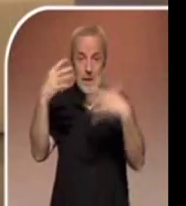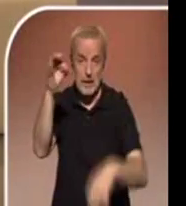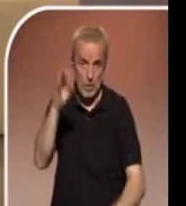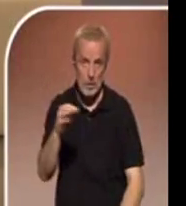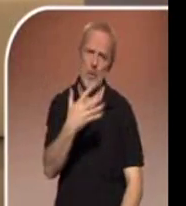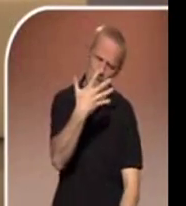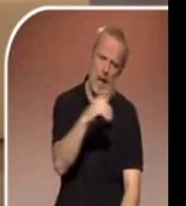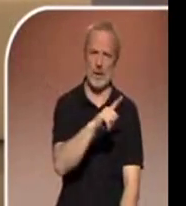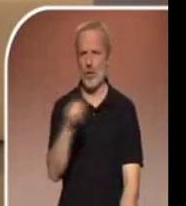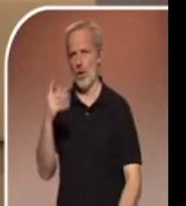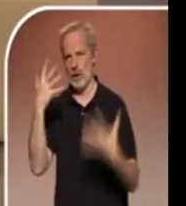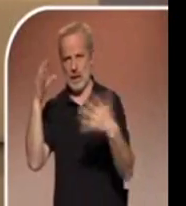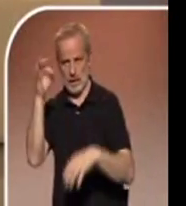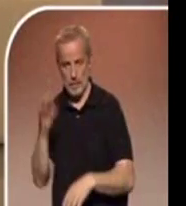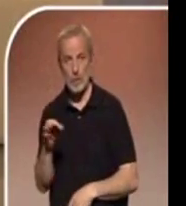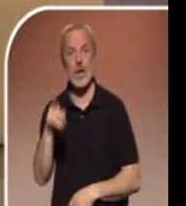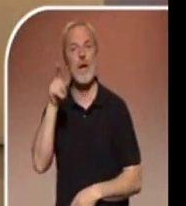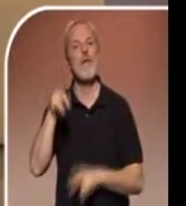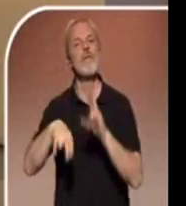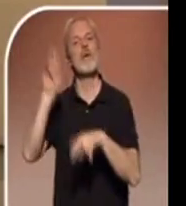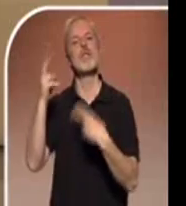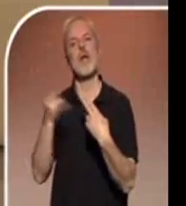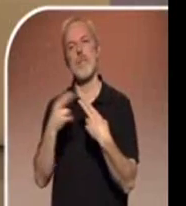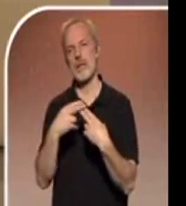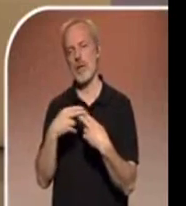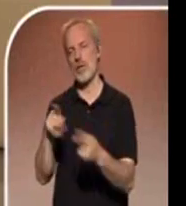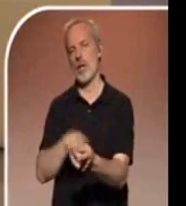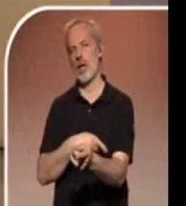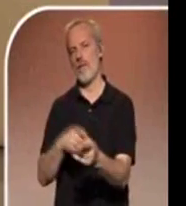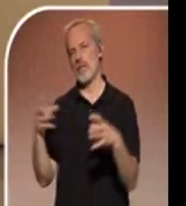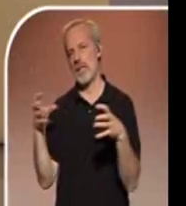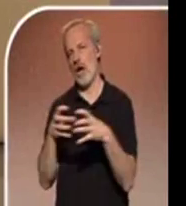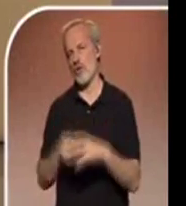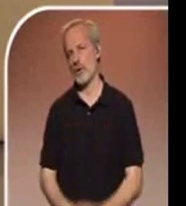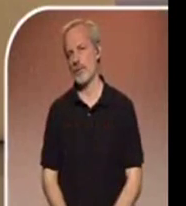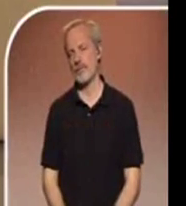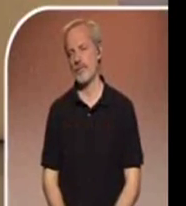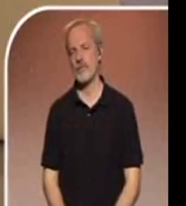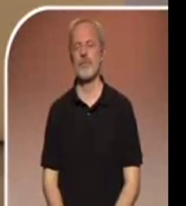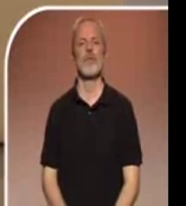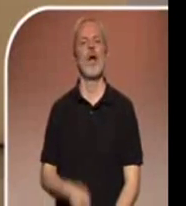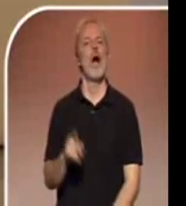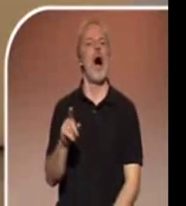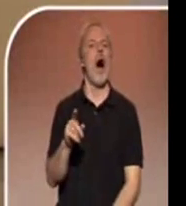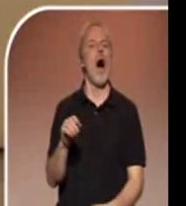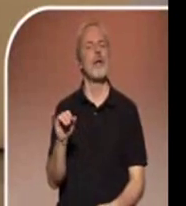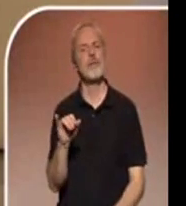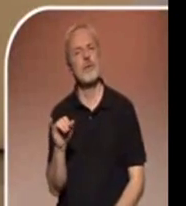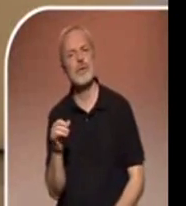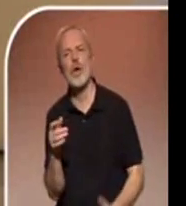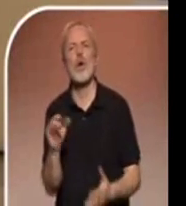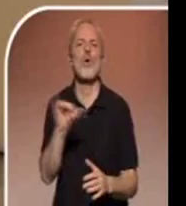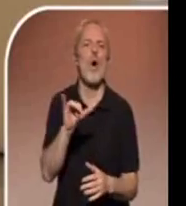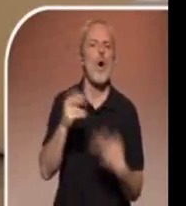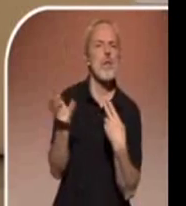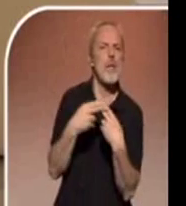více predisponuje ke vzniku této sraženiny. Kterou část pokud populace nejvíc postihuje?